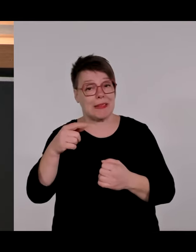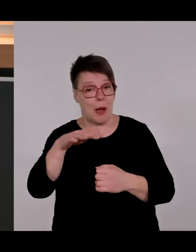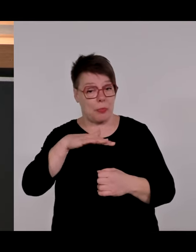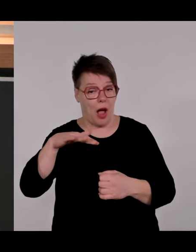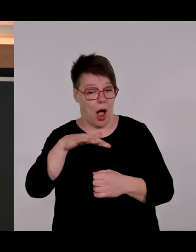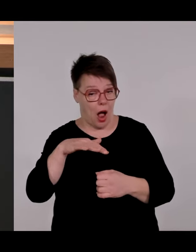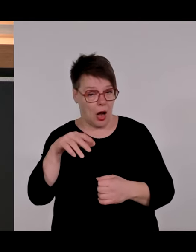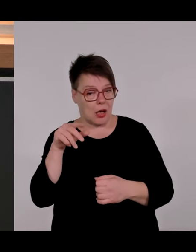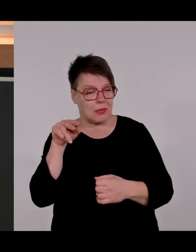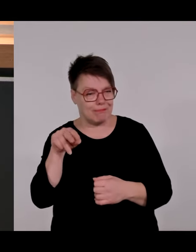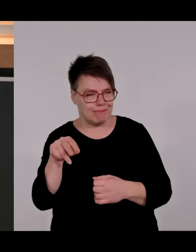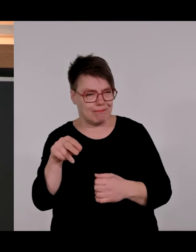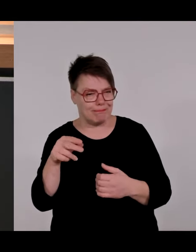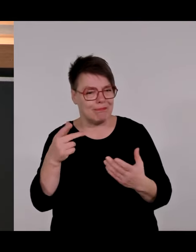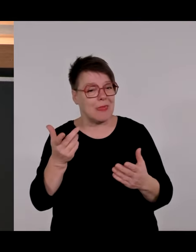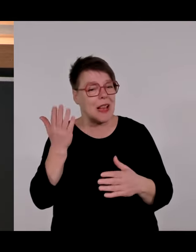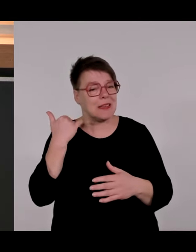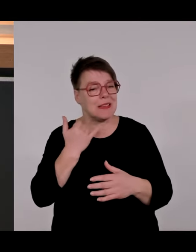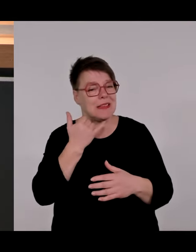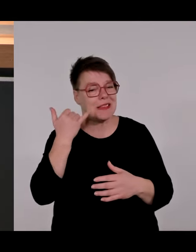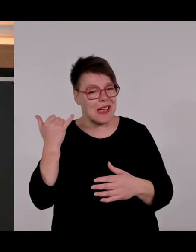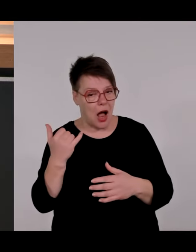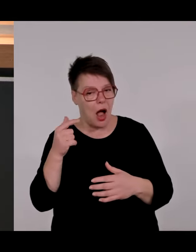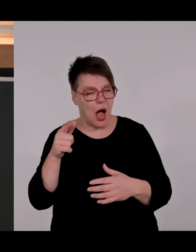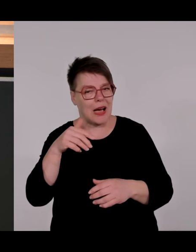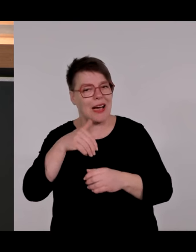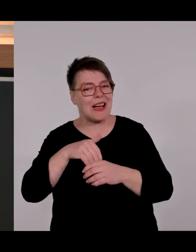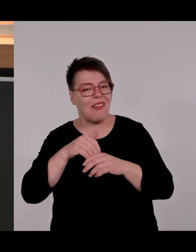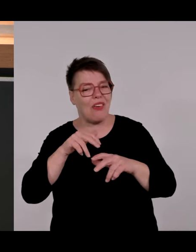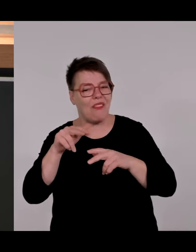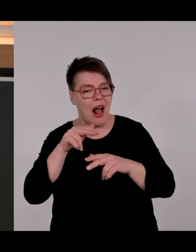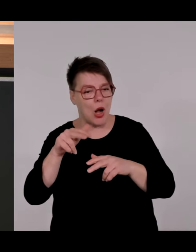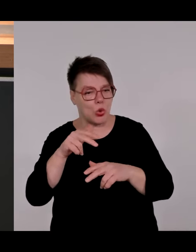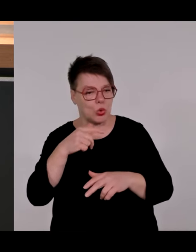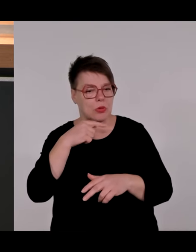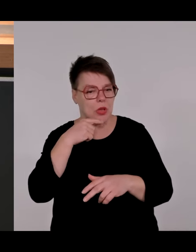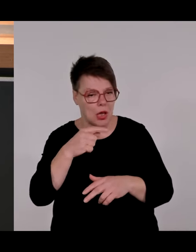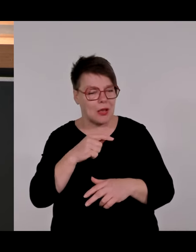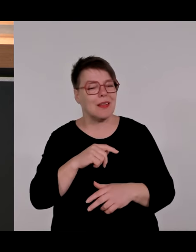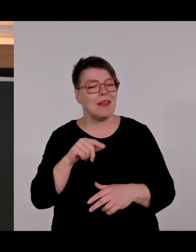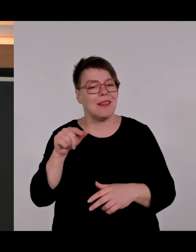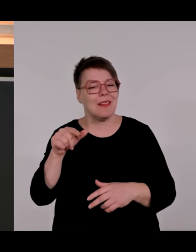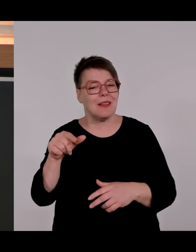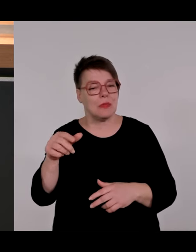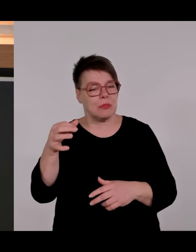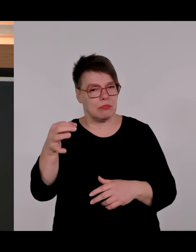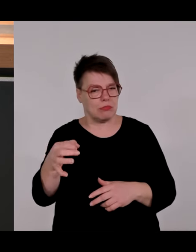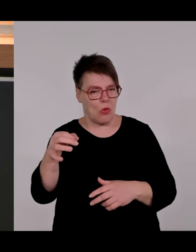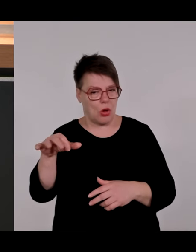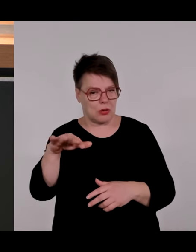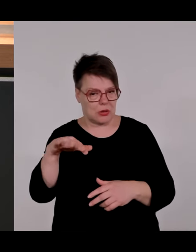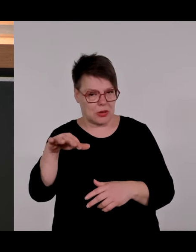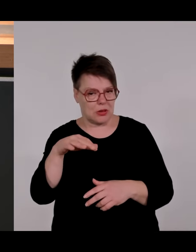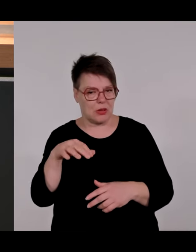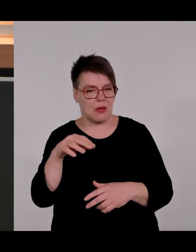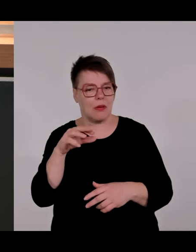laut Angaben der Innenverwaltung am kriminalitätsbelasteten Ort Görlitzer Park Wrangelkiez